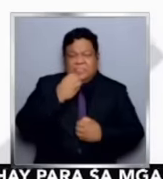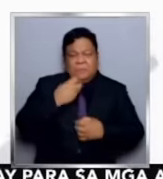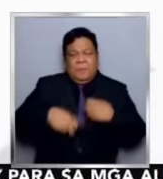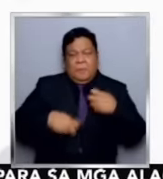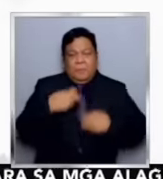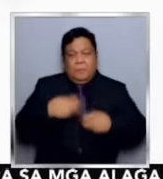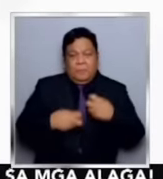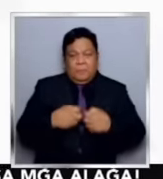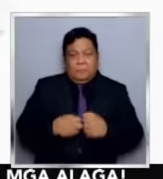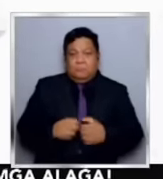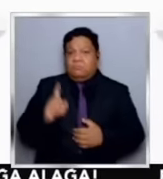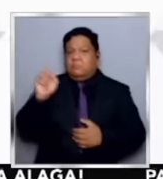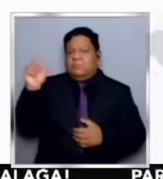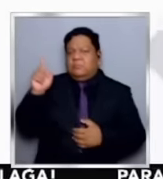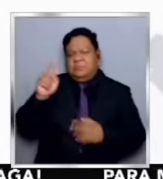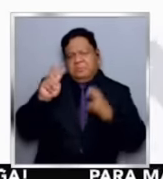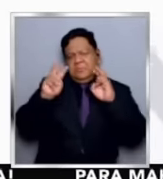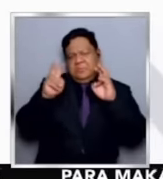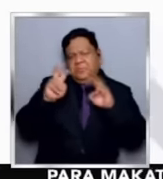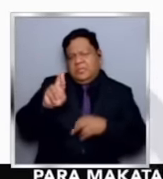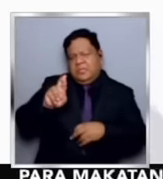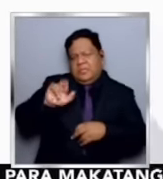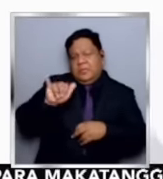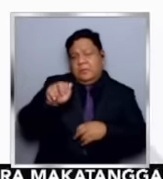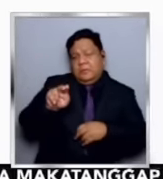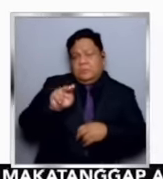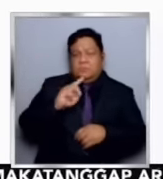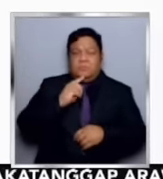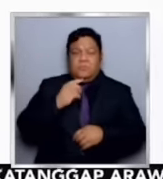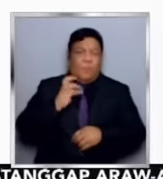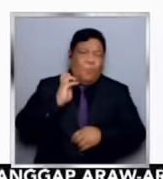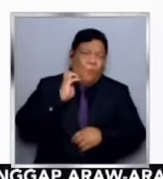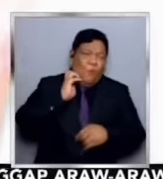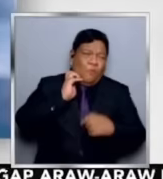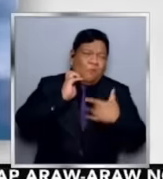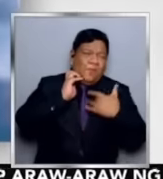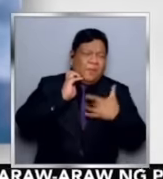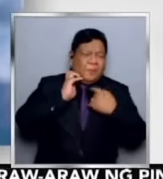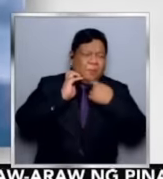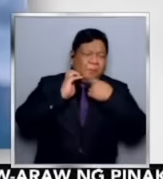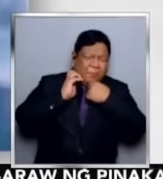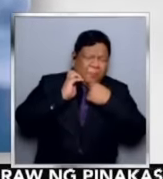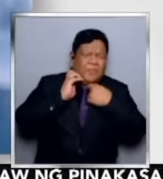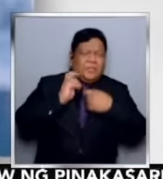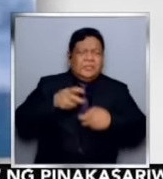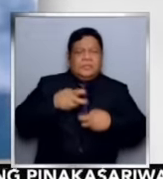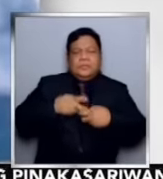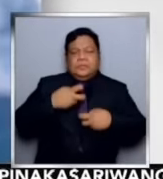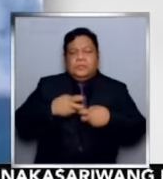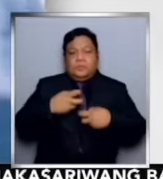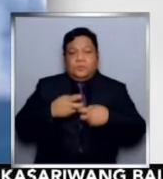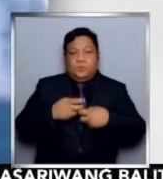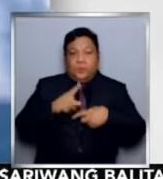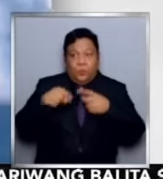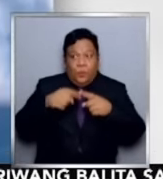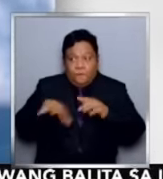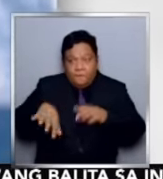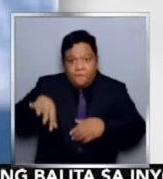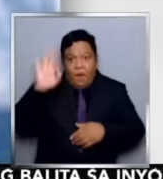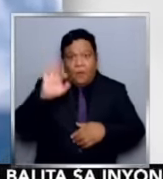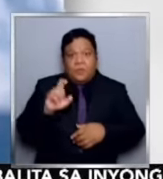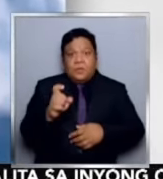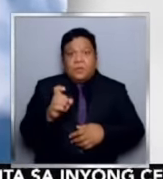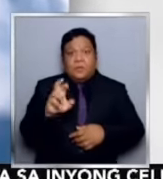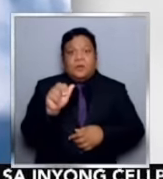tapos parang sumakit din yung lalamunan ko. Sobrang sakit, hindi ko na kaya. Nang tignan nila ang x-ray, nakitang mayroon